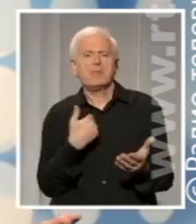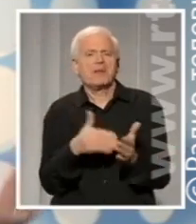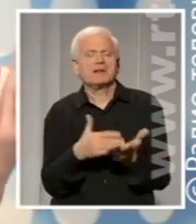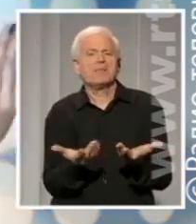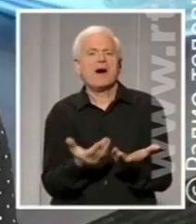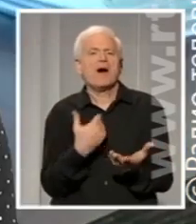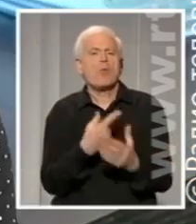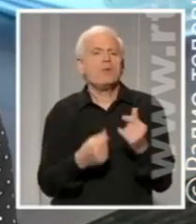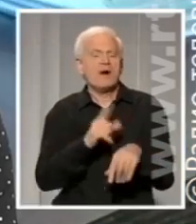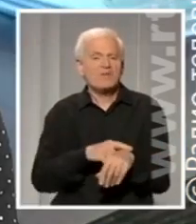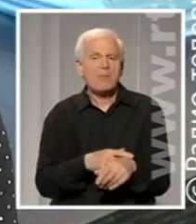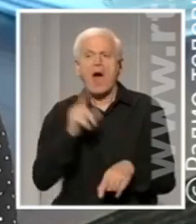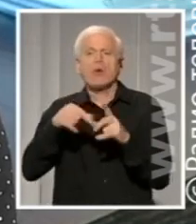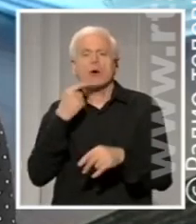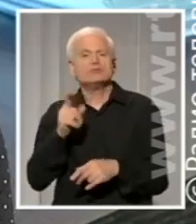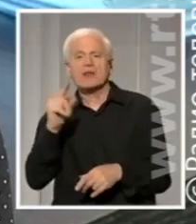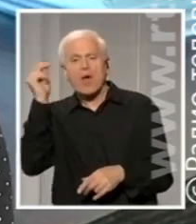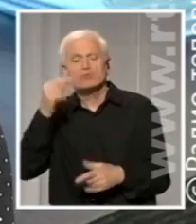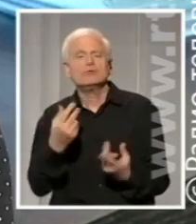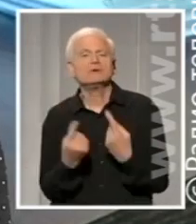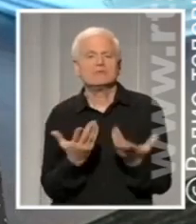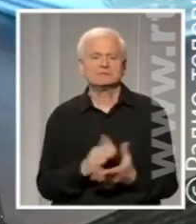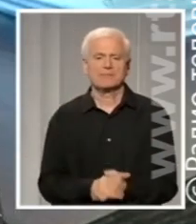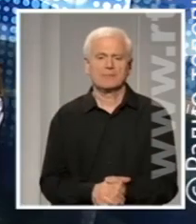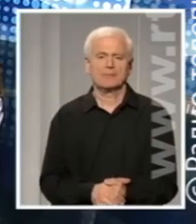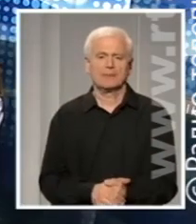komentara danas, ja sam ovo već vidio, što sad to ponavljam. Evo, mogu ja...